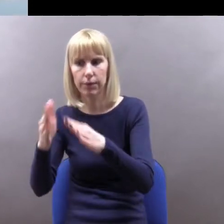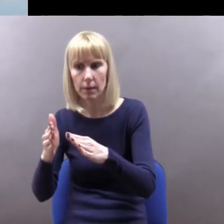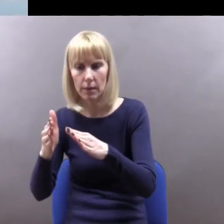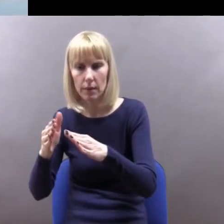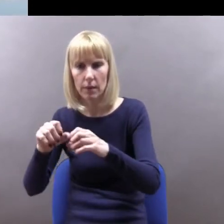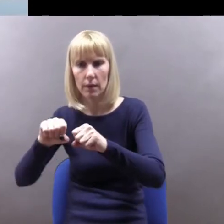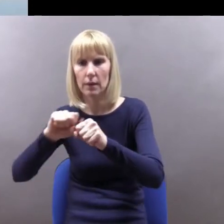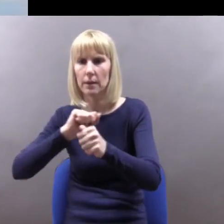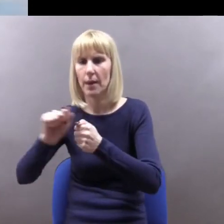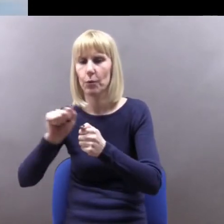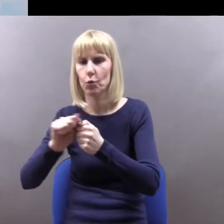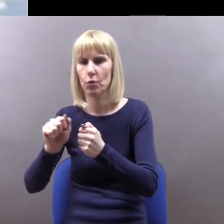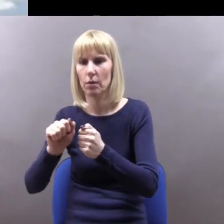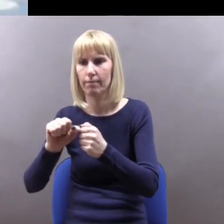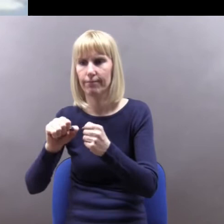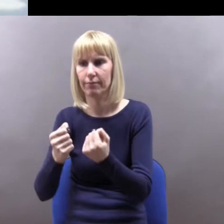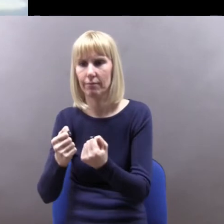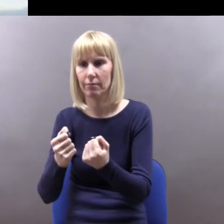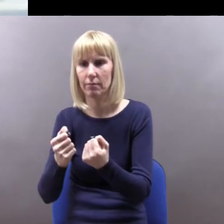W połowie schodów. I teraz wyobraźcie sobie,